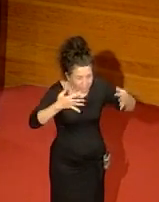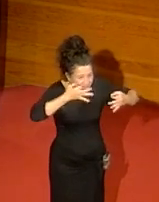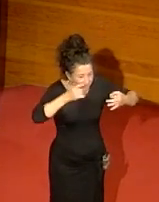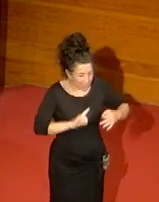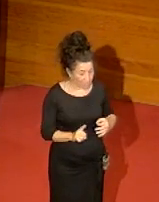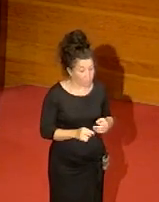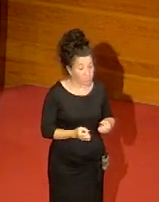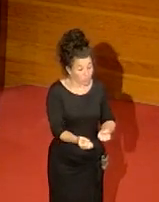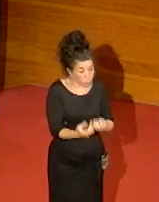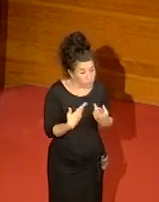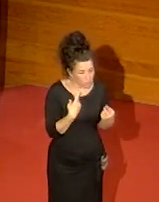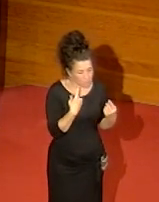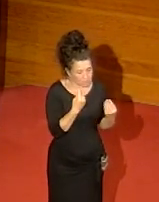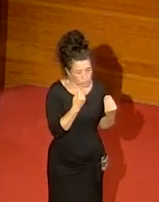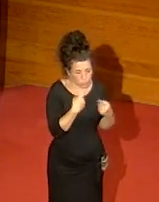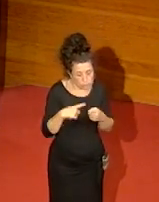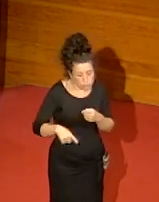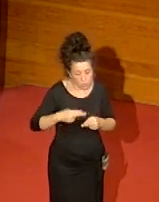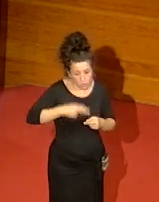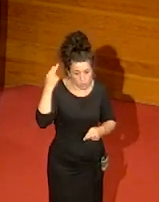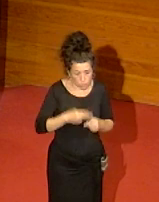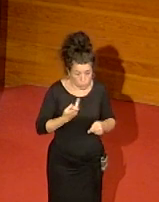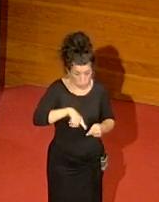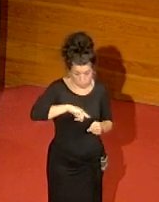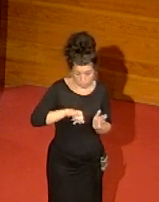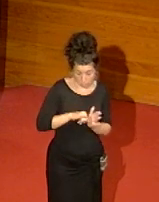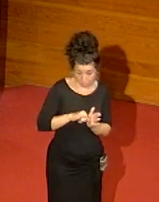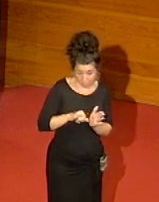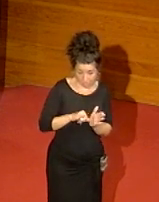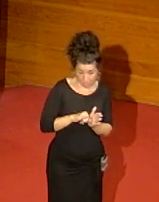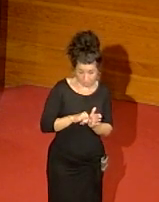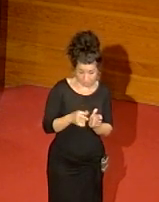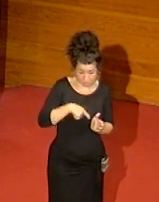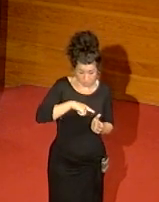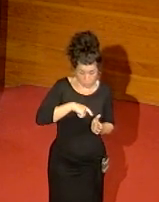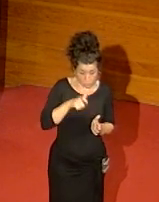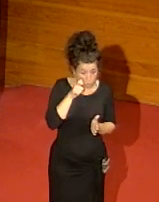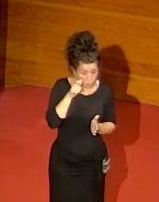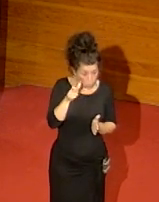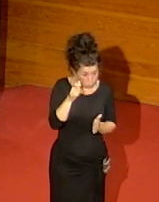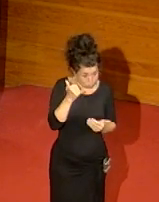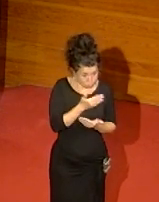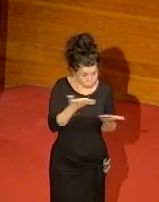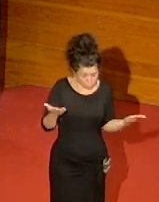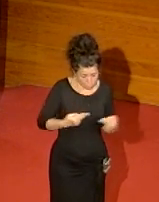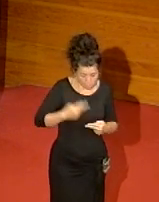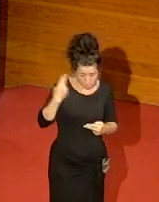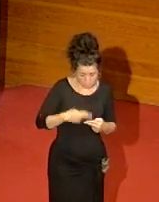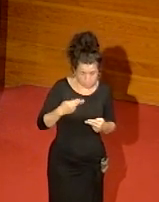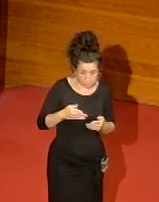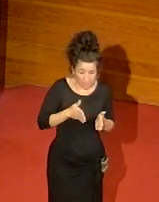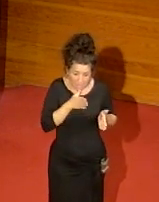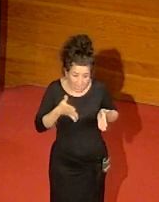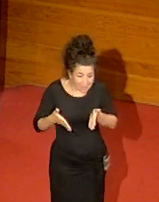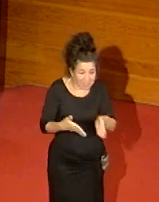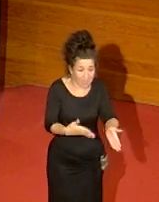oso gertu daukagun muga bat, ez? Gure herria, gainera, zatitzen duen muga bat hor dago, eta da Bidasoa